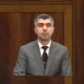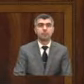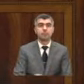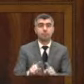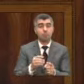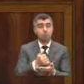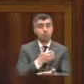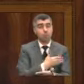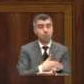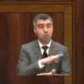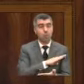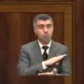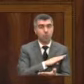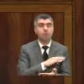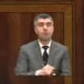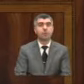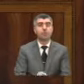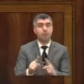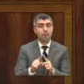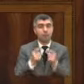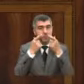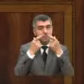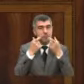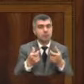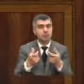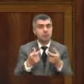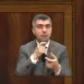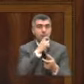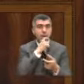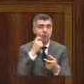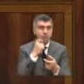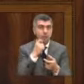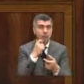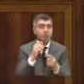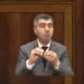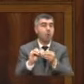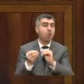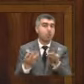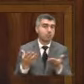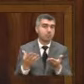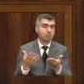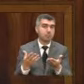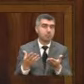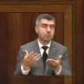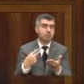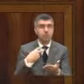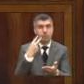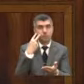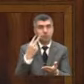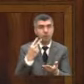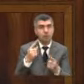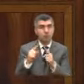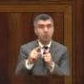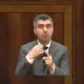بالمسؤوليه، وهو نردوا البال انه هذا شهر رمضان غادي يوقع فيه المشاكل. لان بان لنا انه هذوك لي